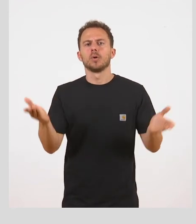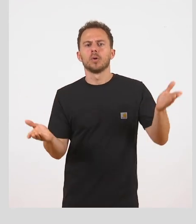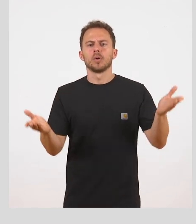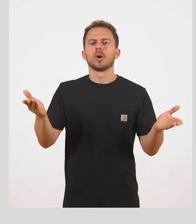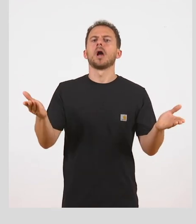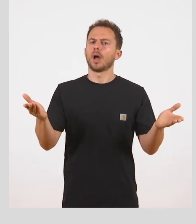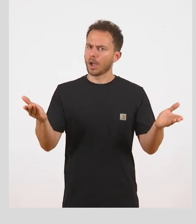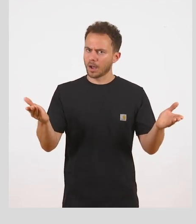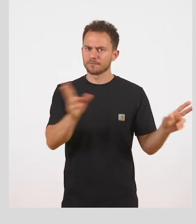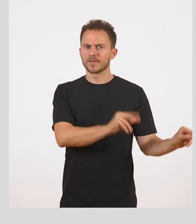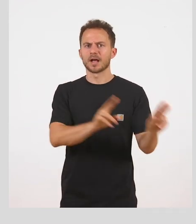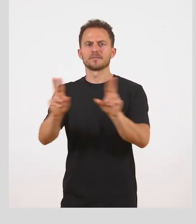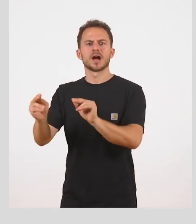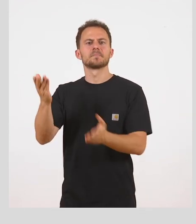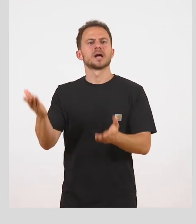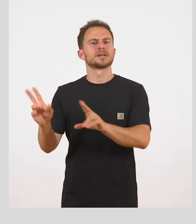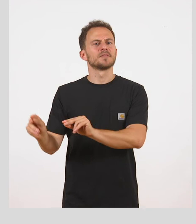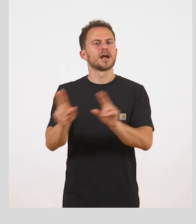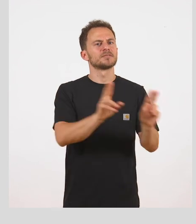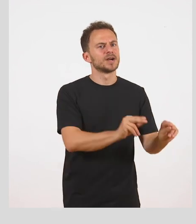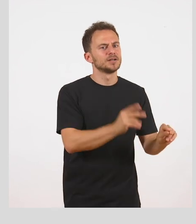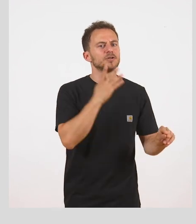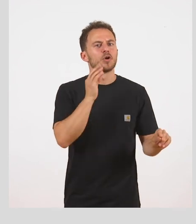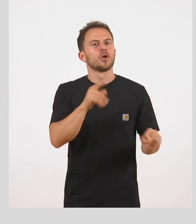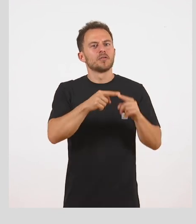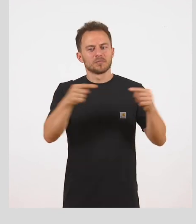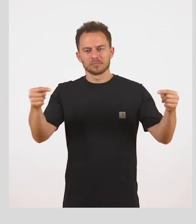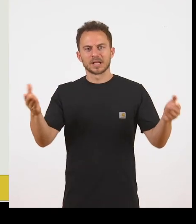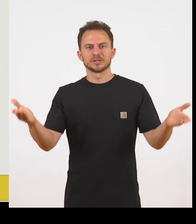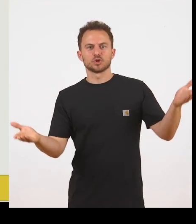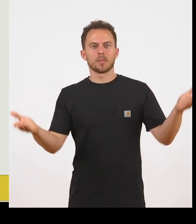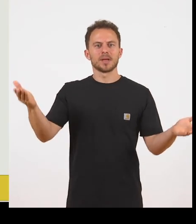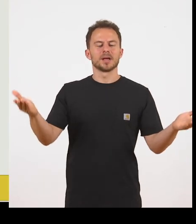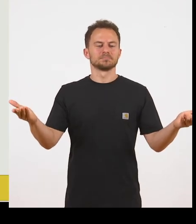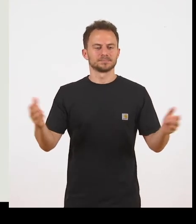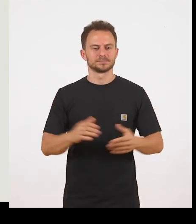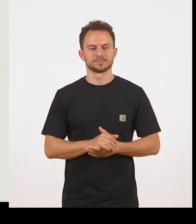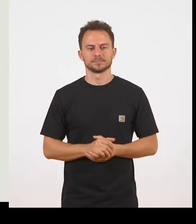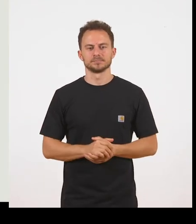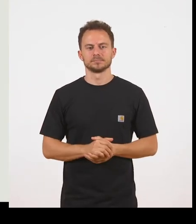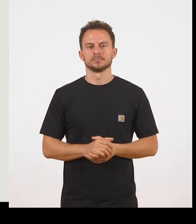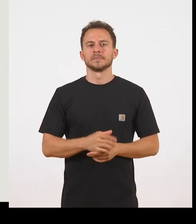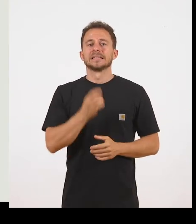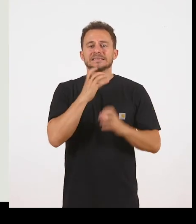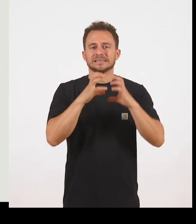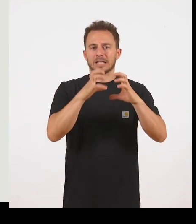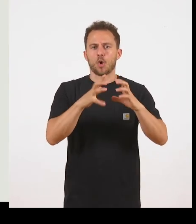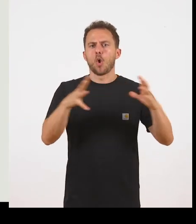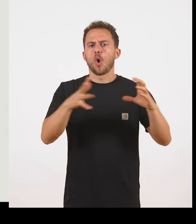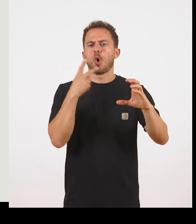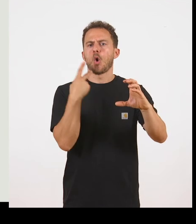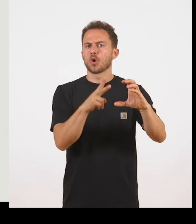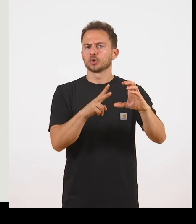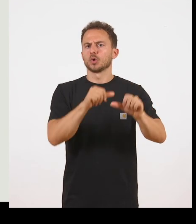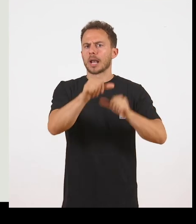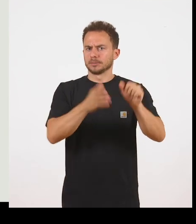Έχουν ίση μάζα. Βλέπουμε ότι τραμπάλα ισορροπεί. Άρα έχουν ίδια μάζα. Ο όγκος ενός τωρεού σώματος πιστεύεις